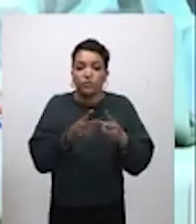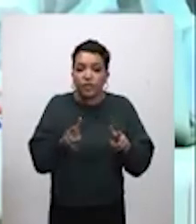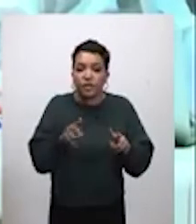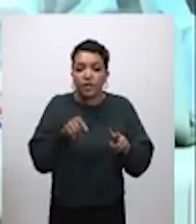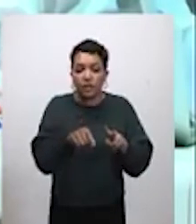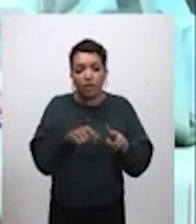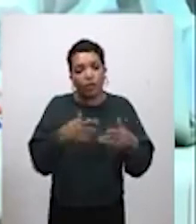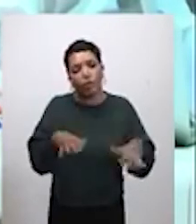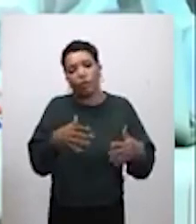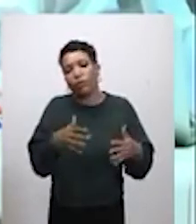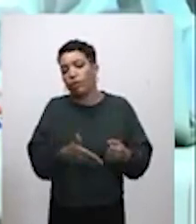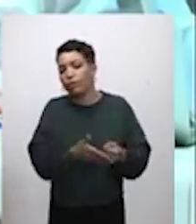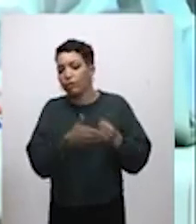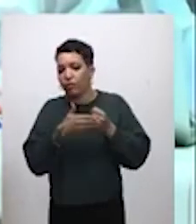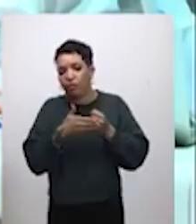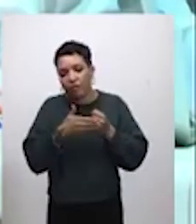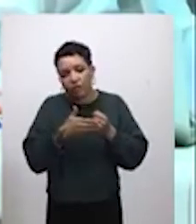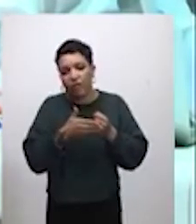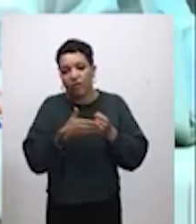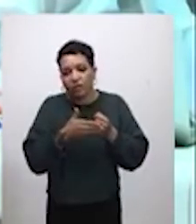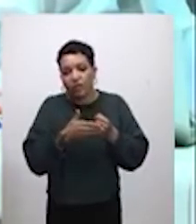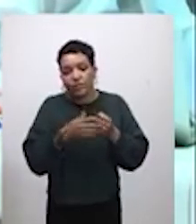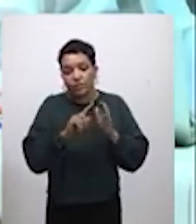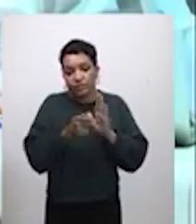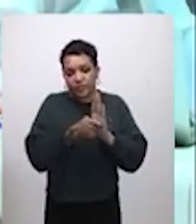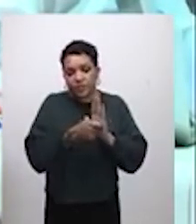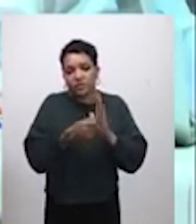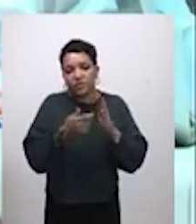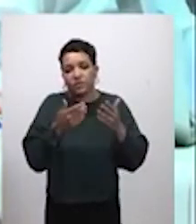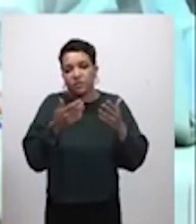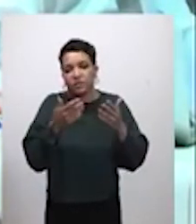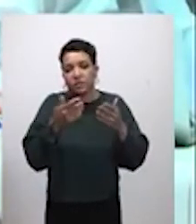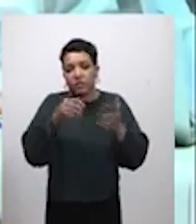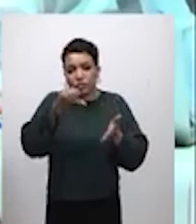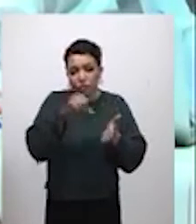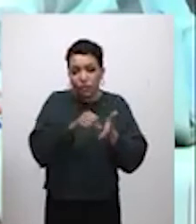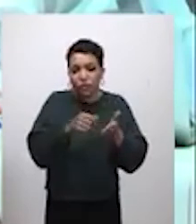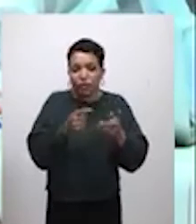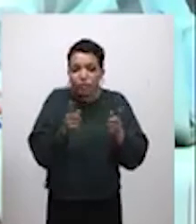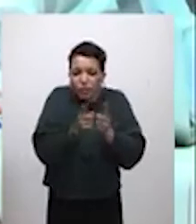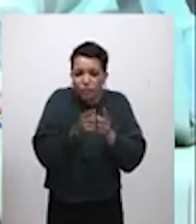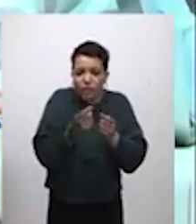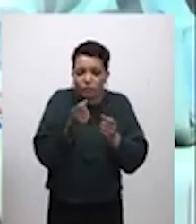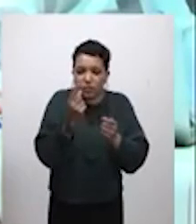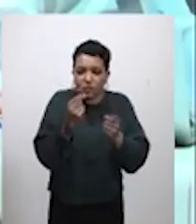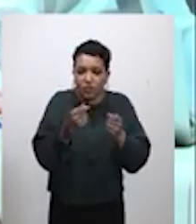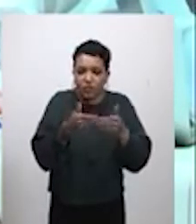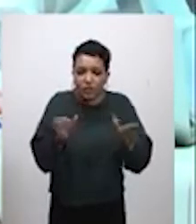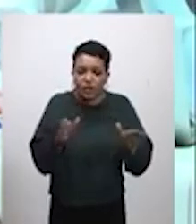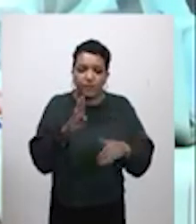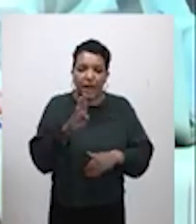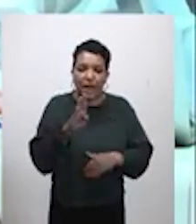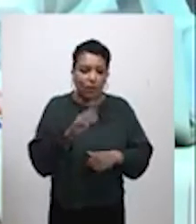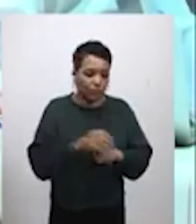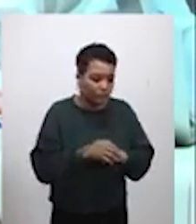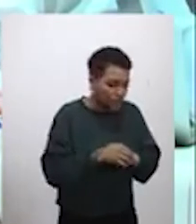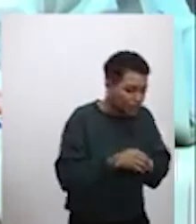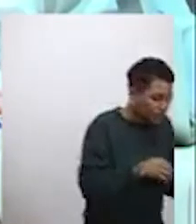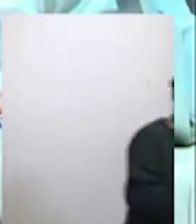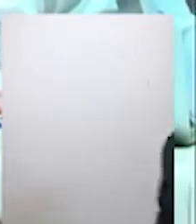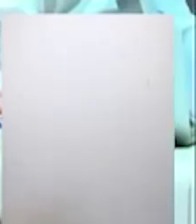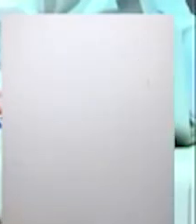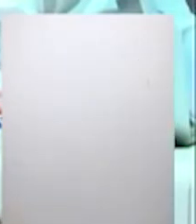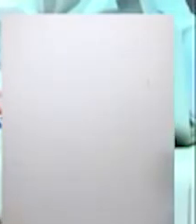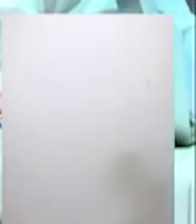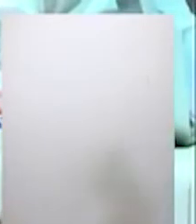été d'un grand secours à l'ouverture du centre éphémère de Bacalan. Il n'est pas question pour la ville de Bordeaux de faire à la